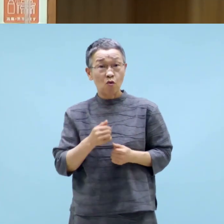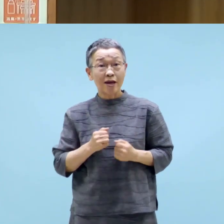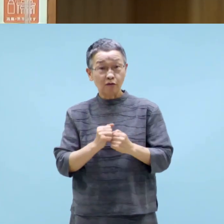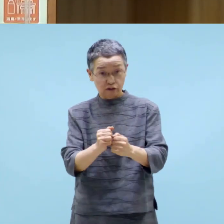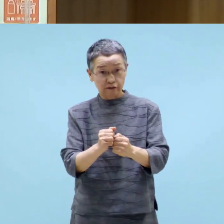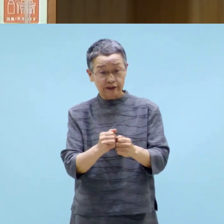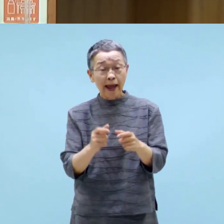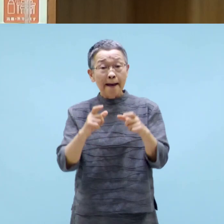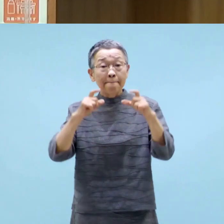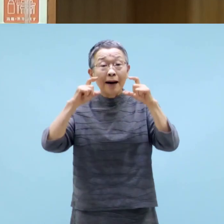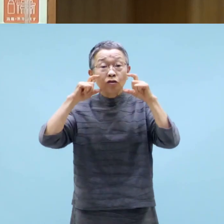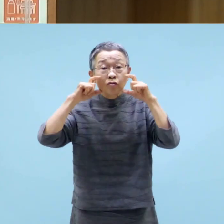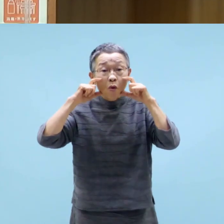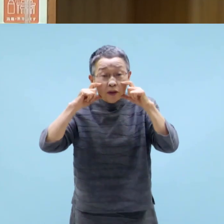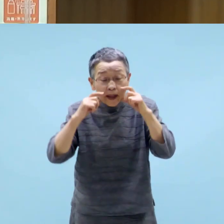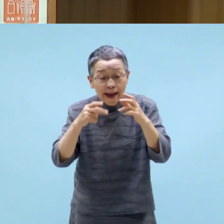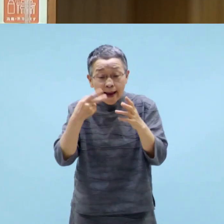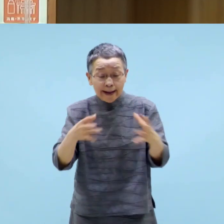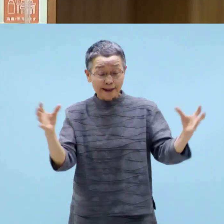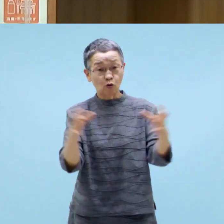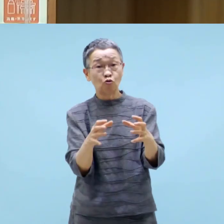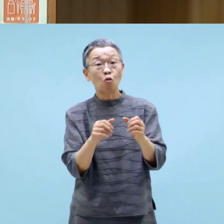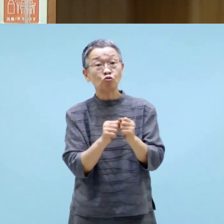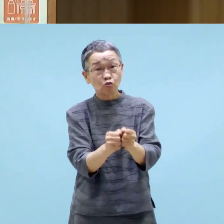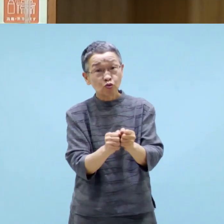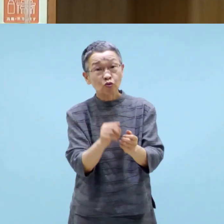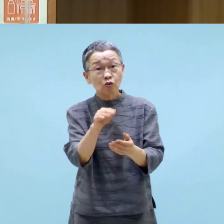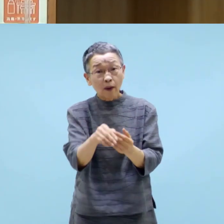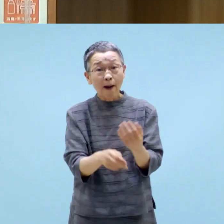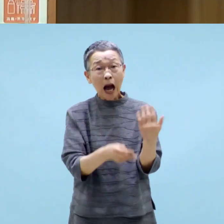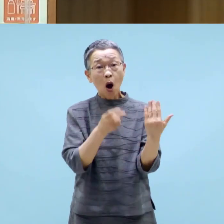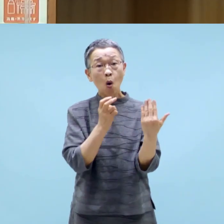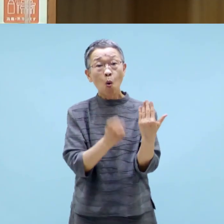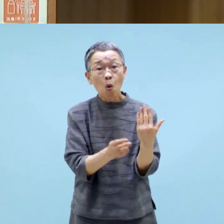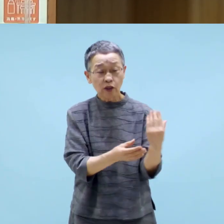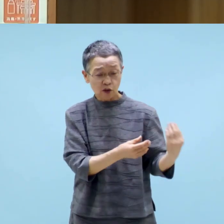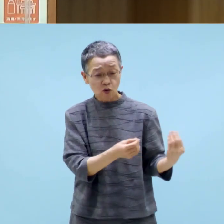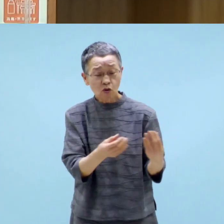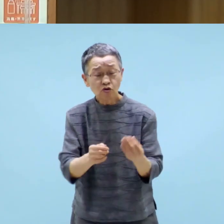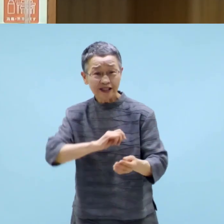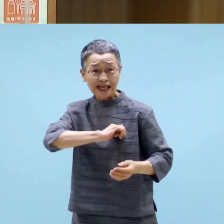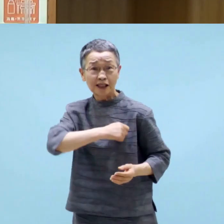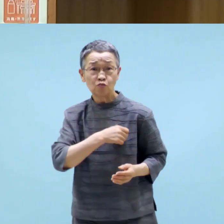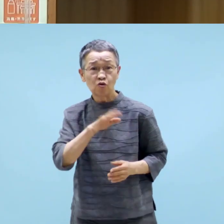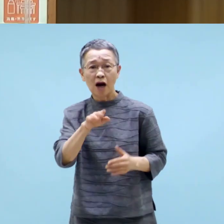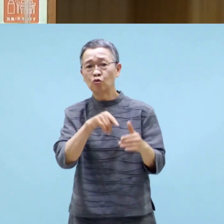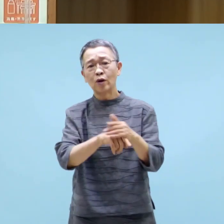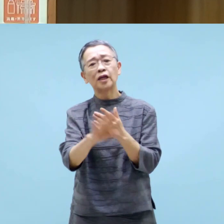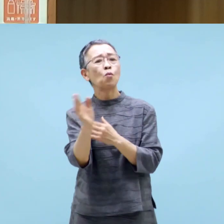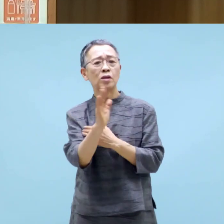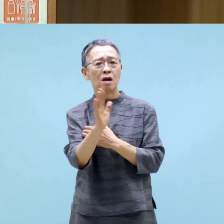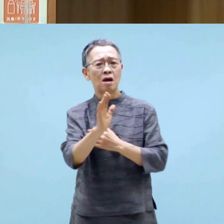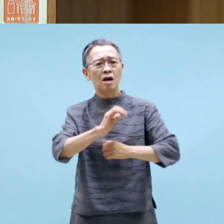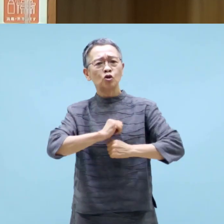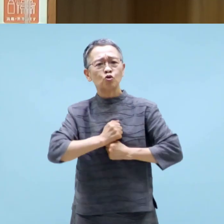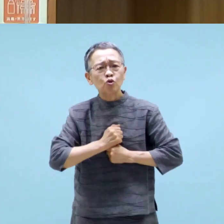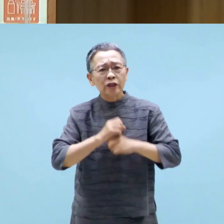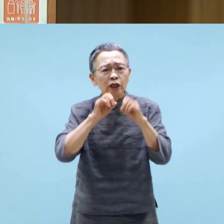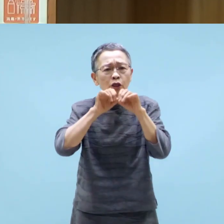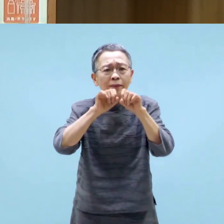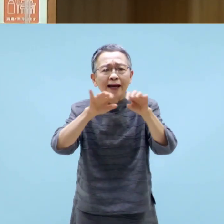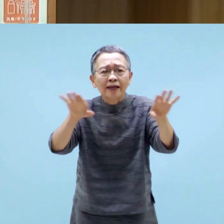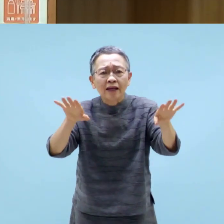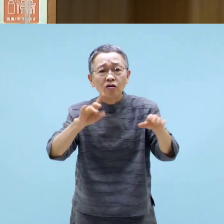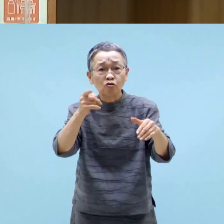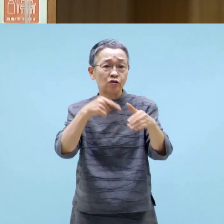食自体がその法に基づいた義務化されているという状況ではなくて、その呼びかけということなんだと思います。そういう意味では